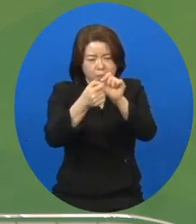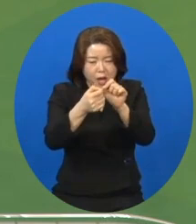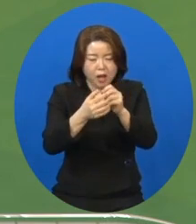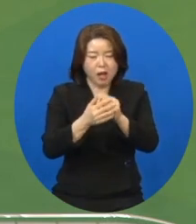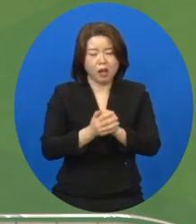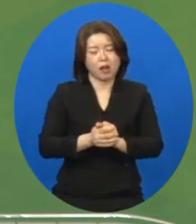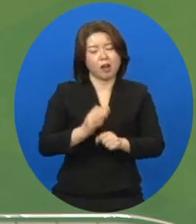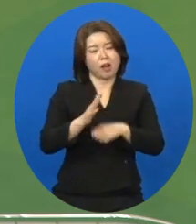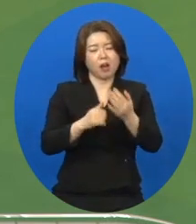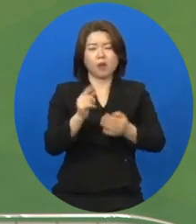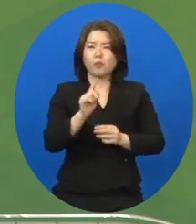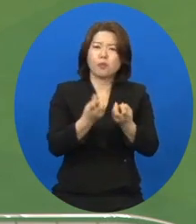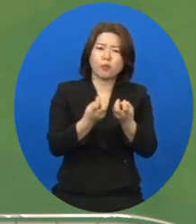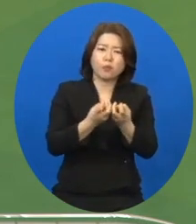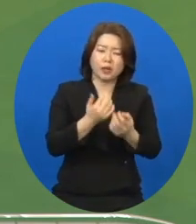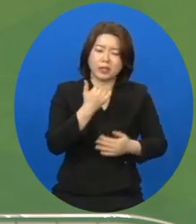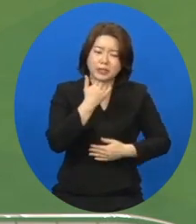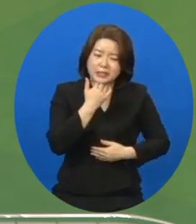그리고 기다리고 있는 차에